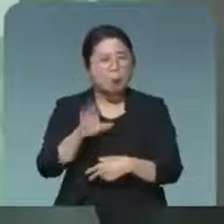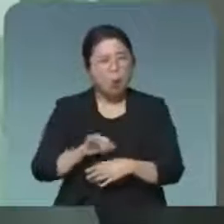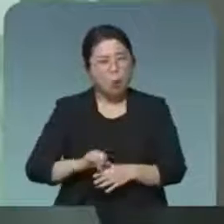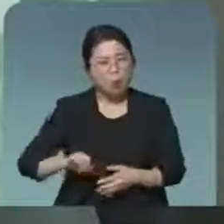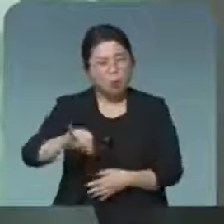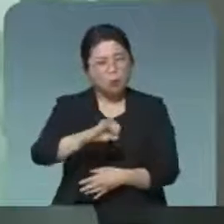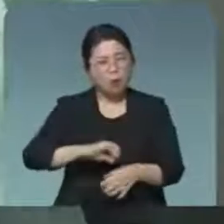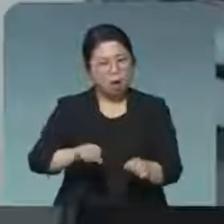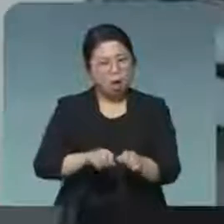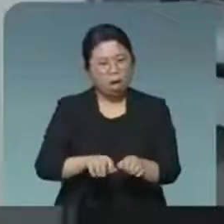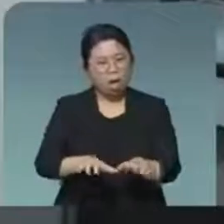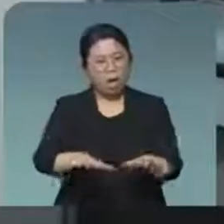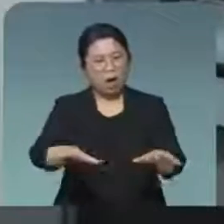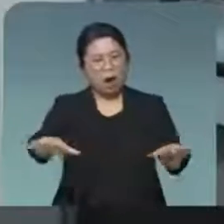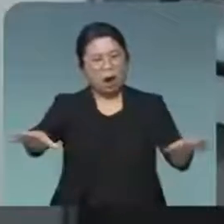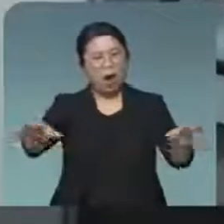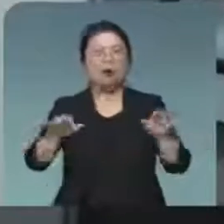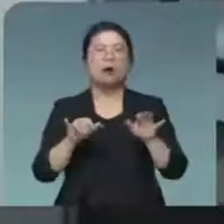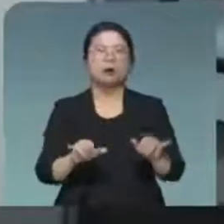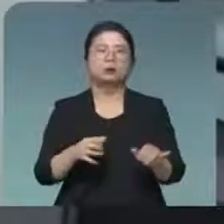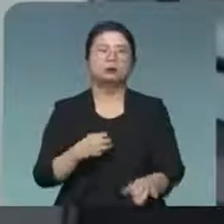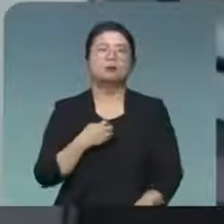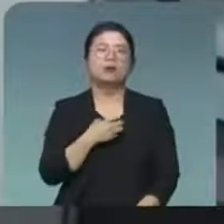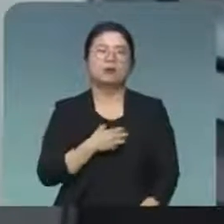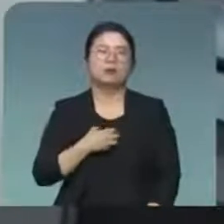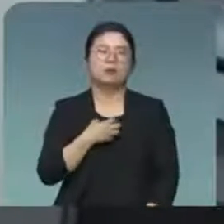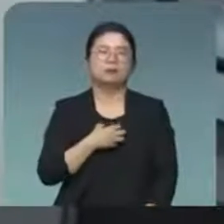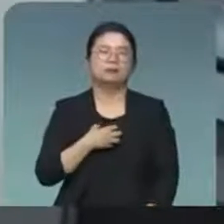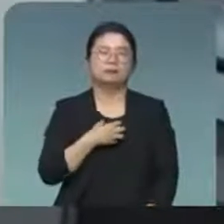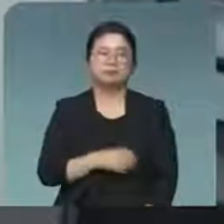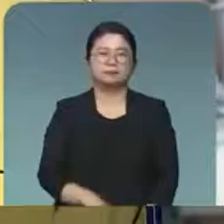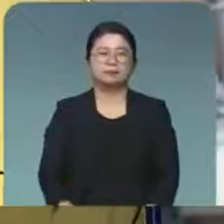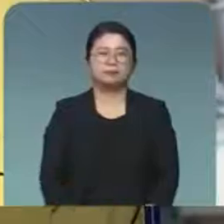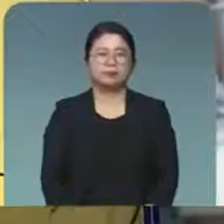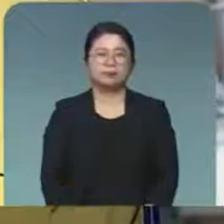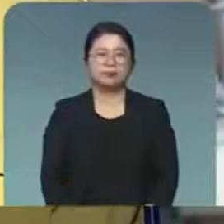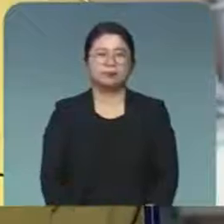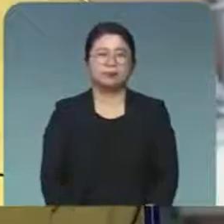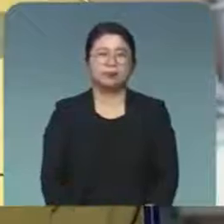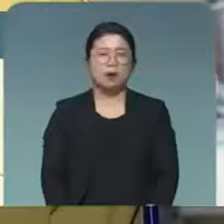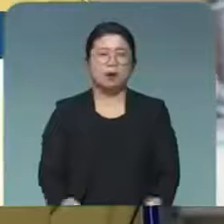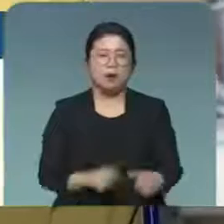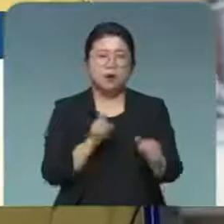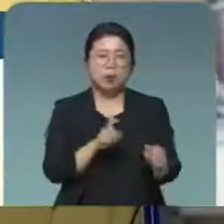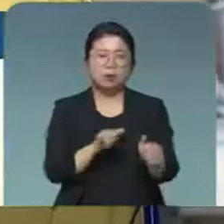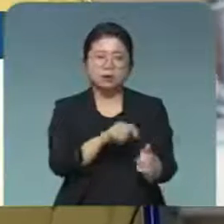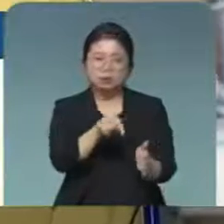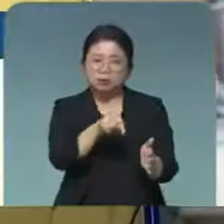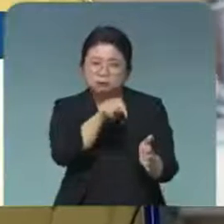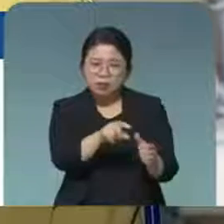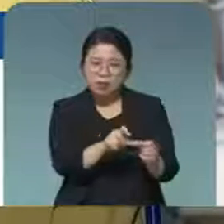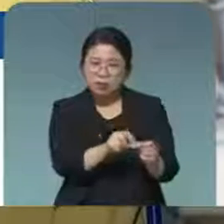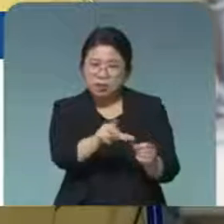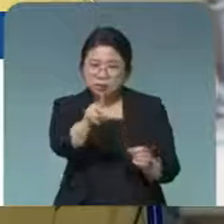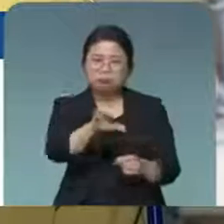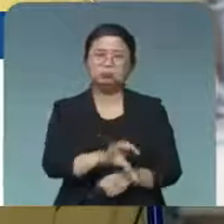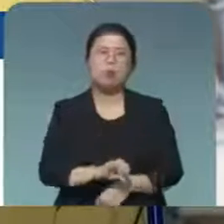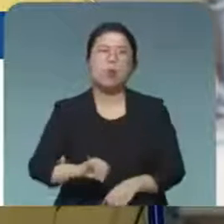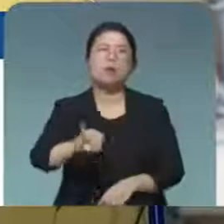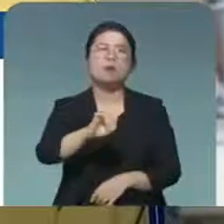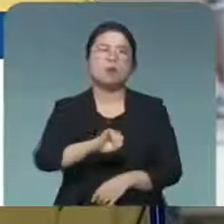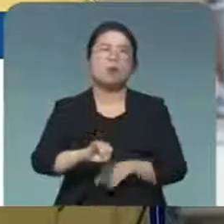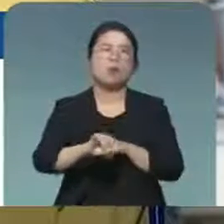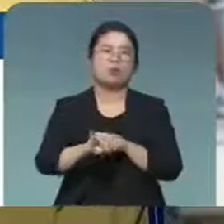확산이 본격화한 것 아니냐는 우려가 나옵니다. 확진자들이 나오는 사람들이 거의 다 지금 오미크론으로